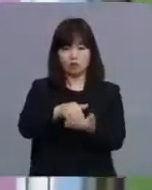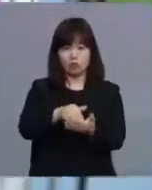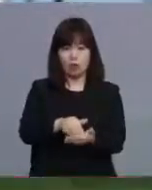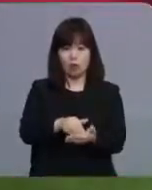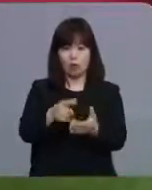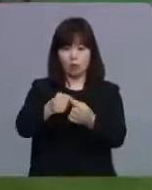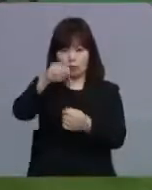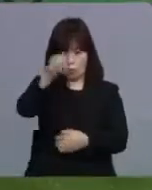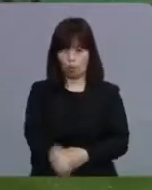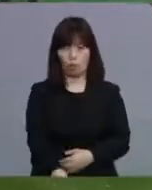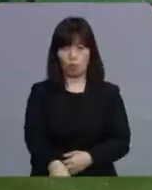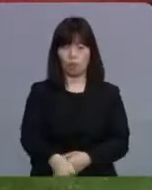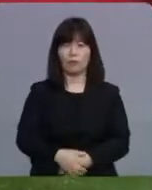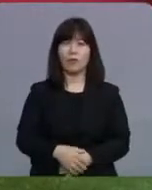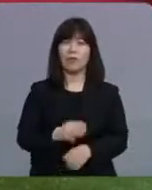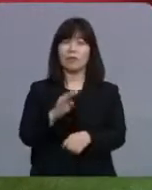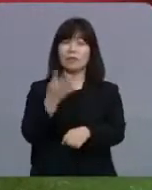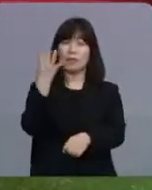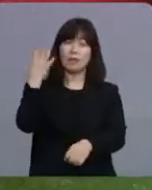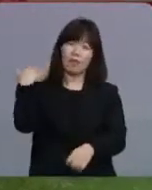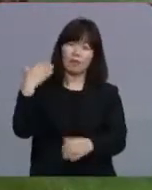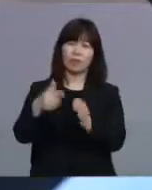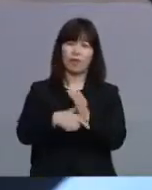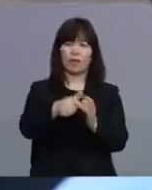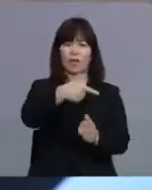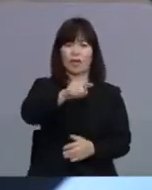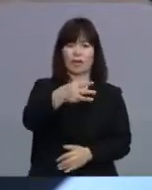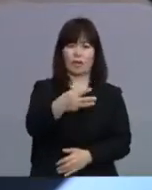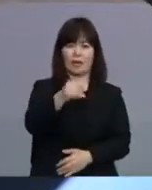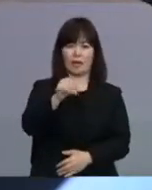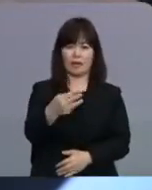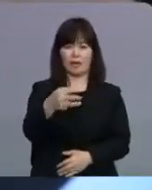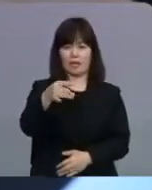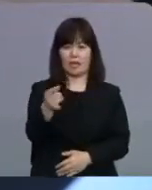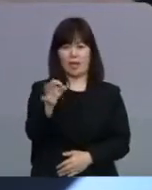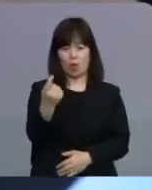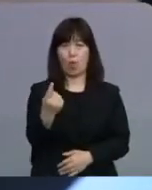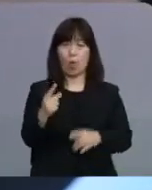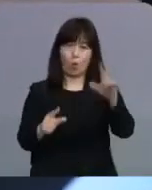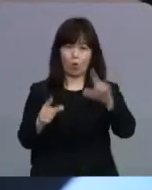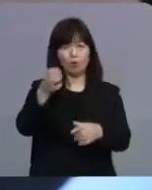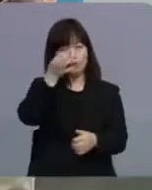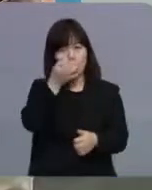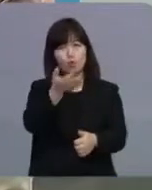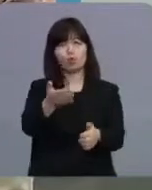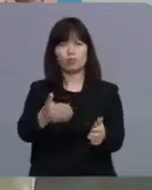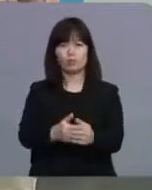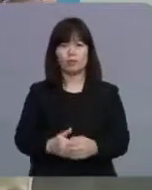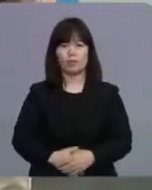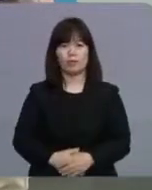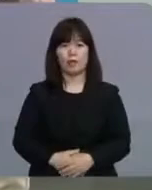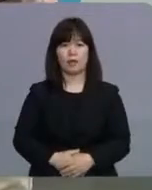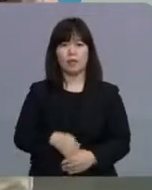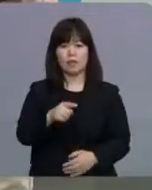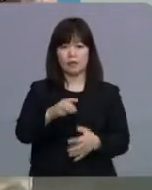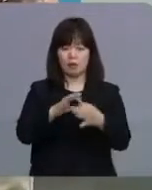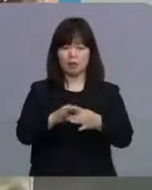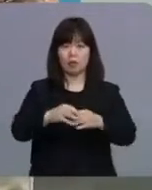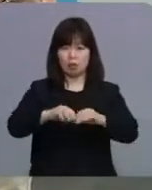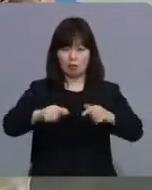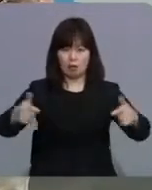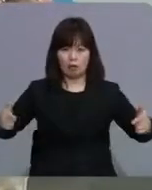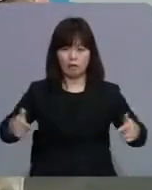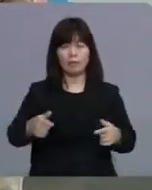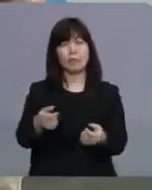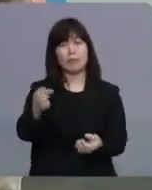떨어집니다. 400년 전 갈릴레오 갈릴레이의 자유낙하 가설을 증명한 겁니다. 진자 운동과 관련한 여러 가지